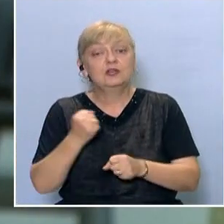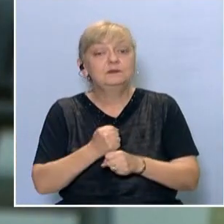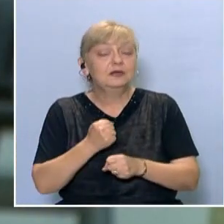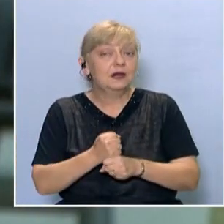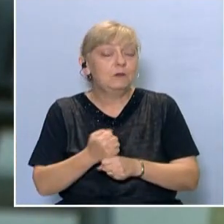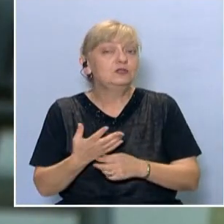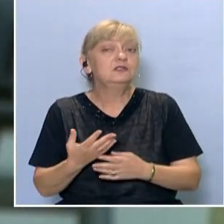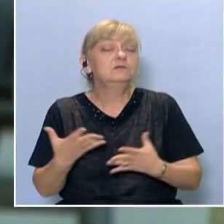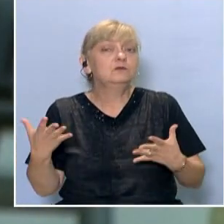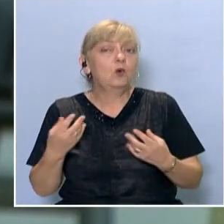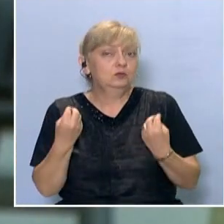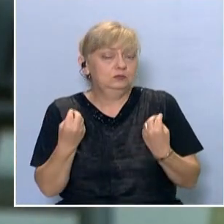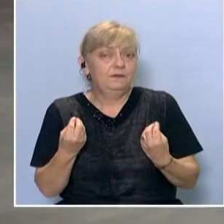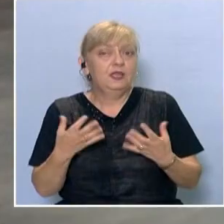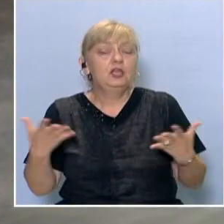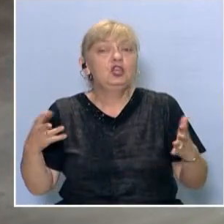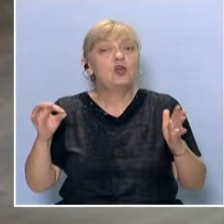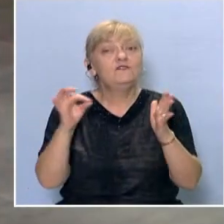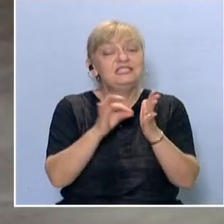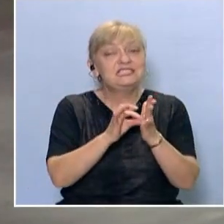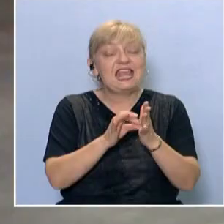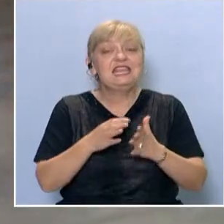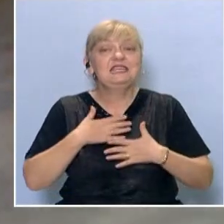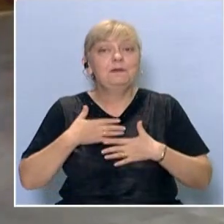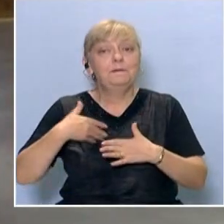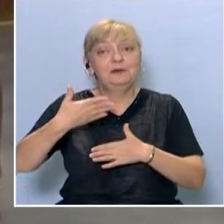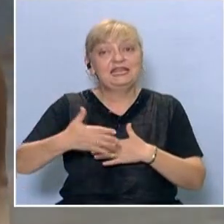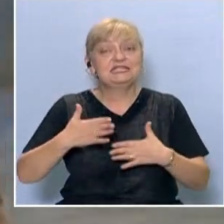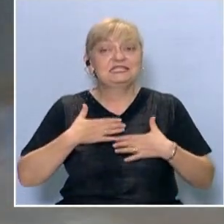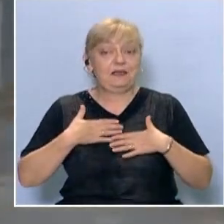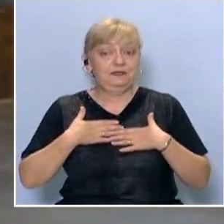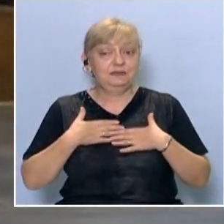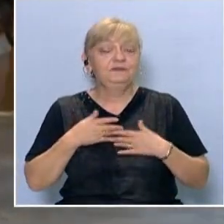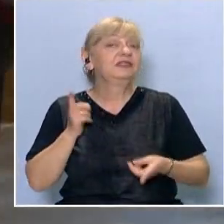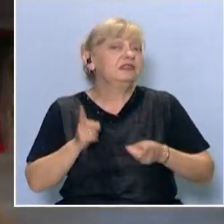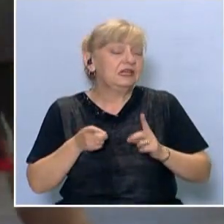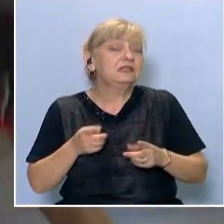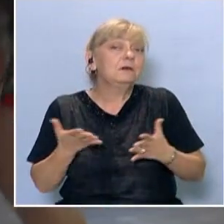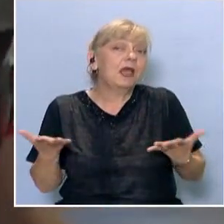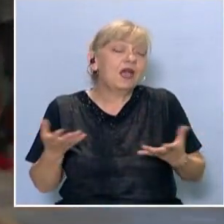здраво и нови цели имаме пред себе си. Просто тренираме и какво се случи.